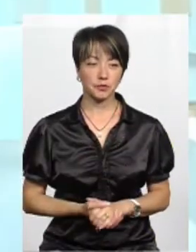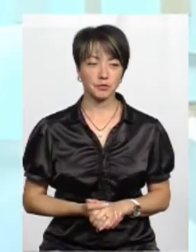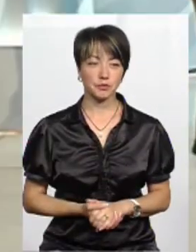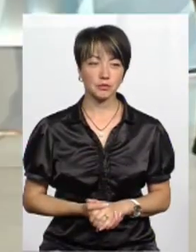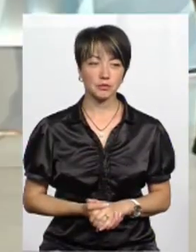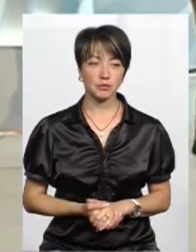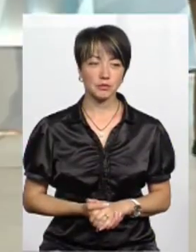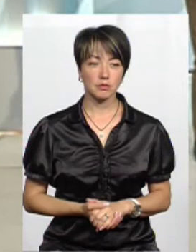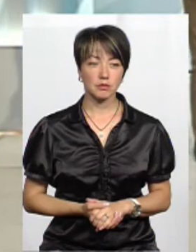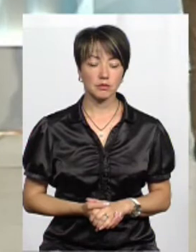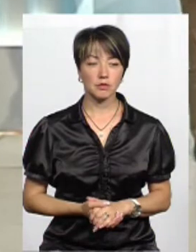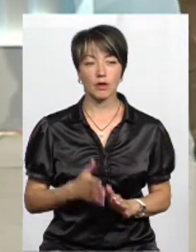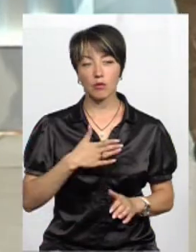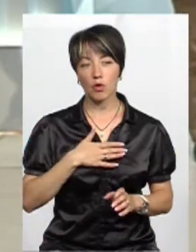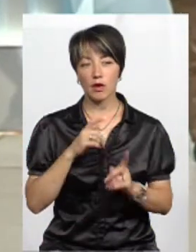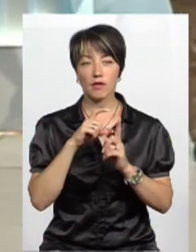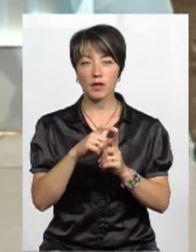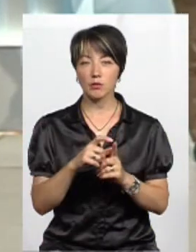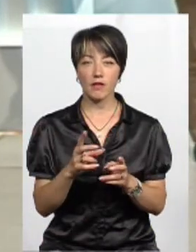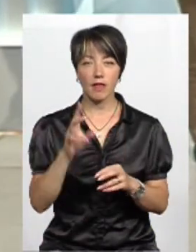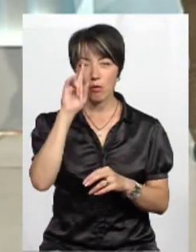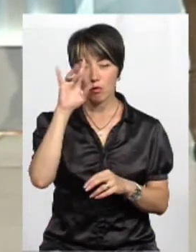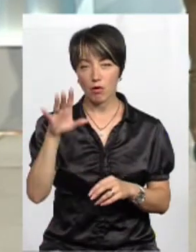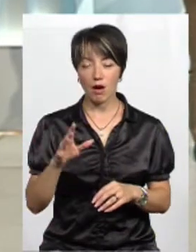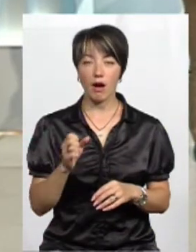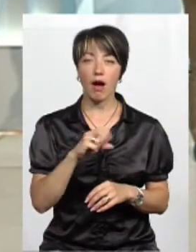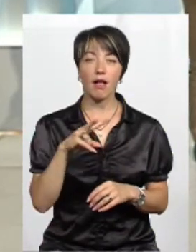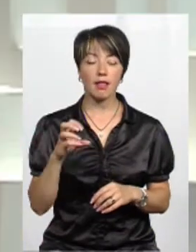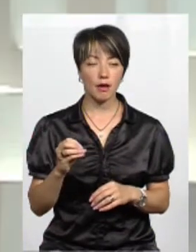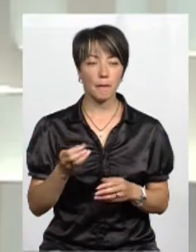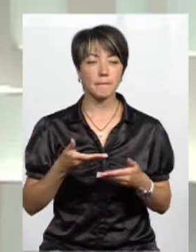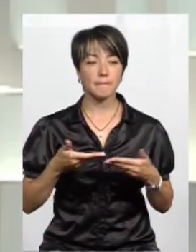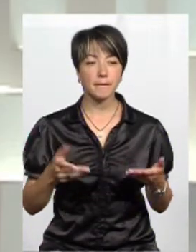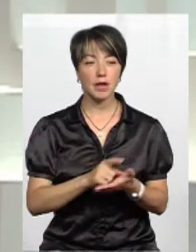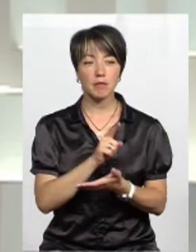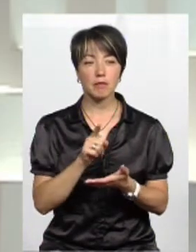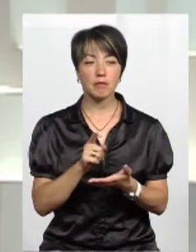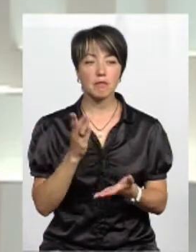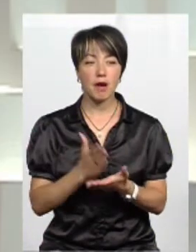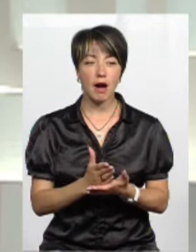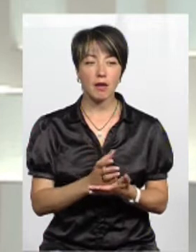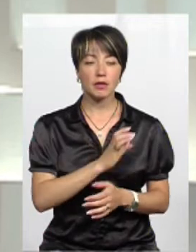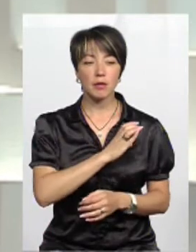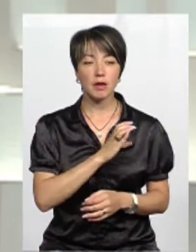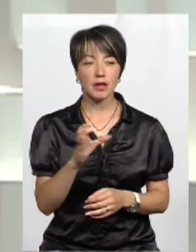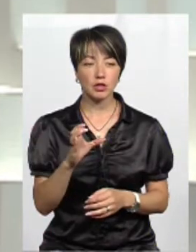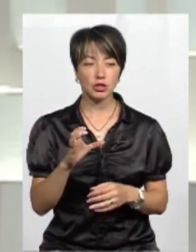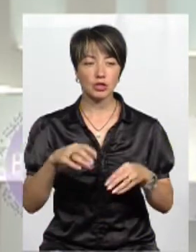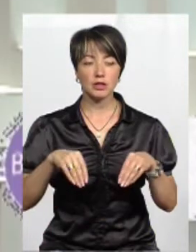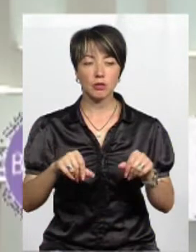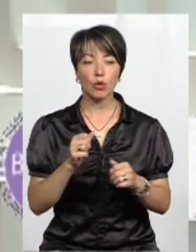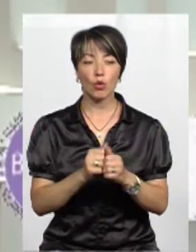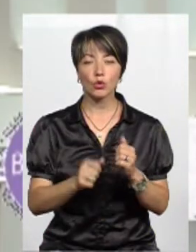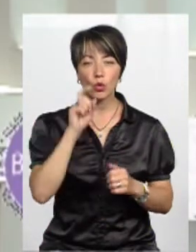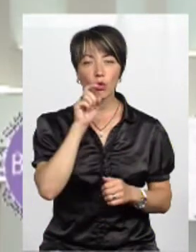Ну, може, моє запитання, відповідь буде непопулярна, так? Але ми маємо найбагатіші, найродючіші землі.